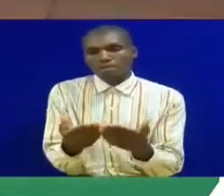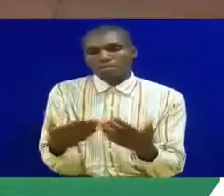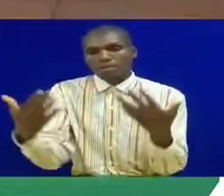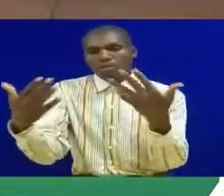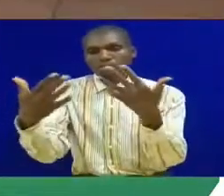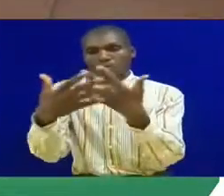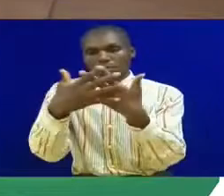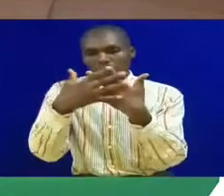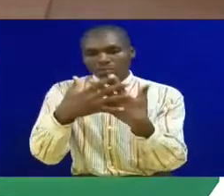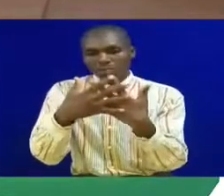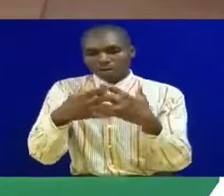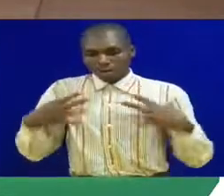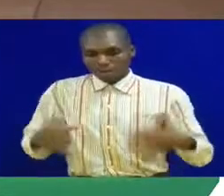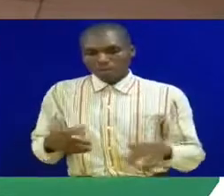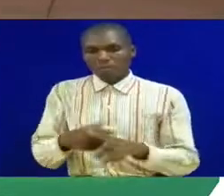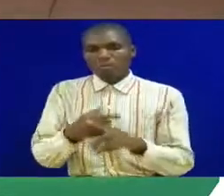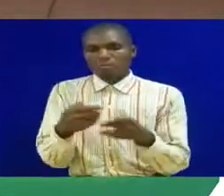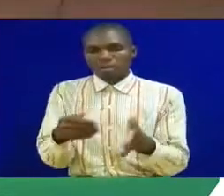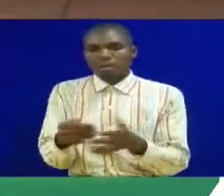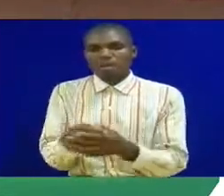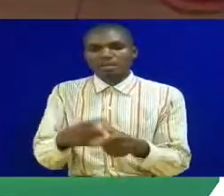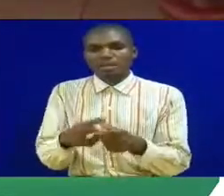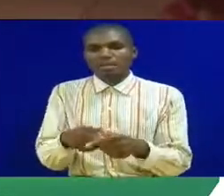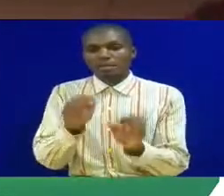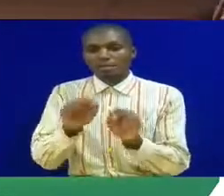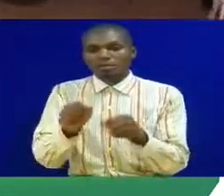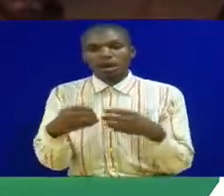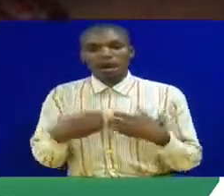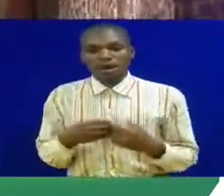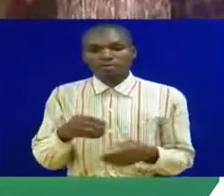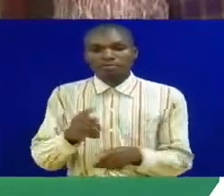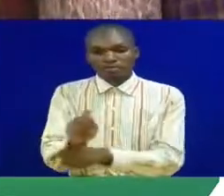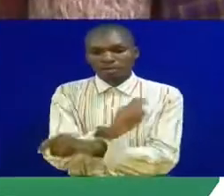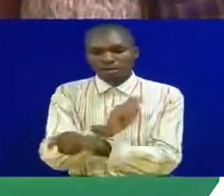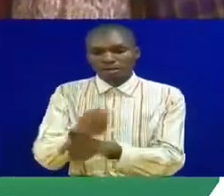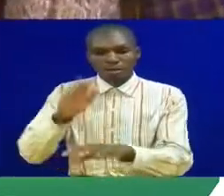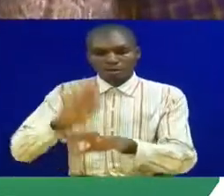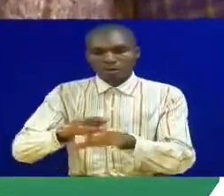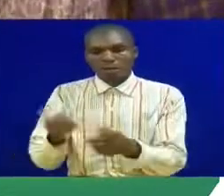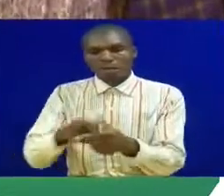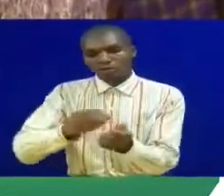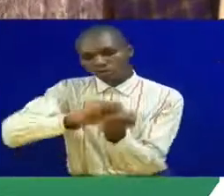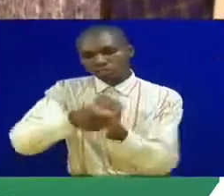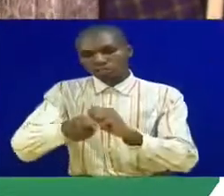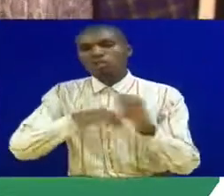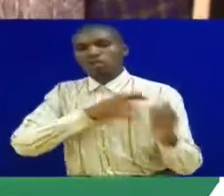baira maigeli amaya akuba onjoreri chimbu chiyabo.